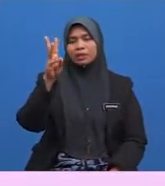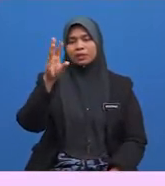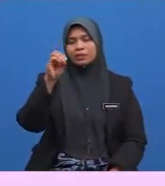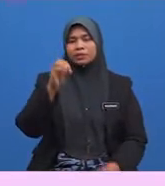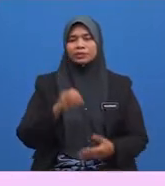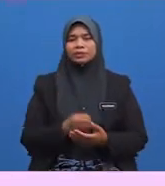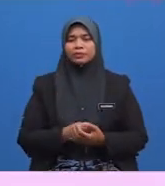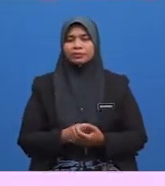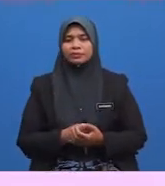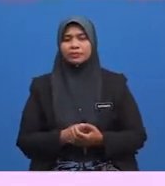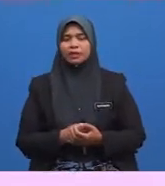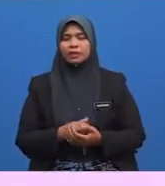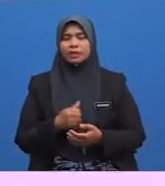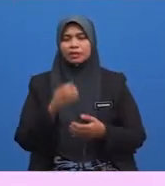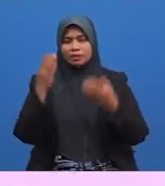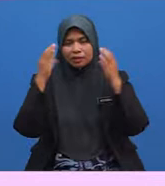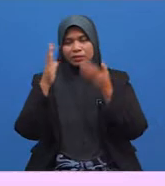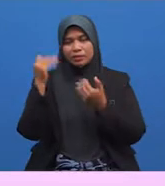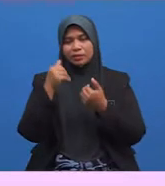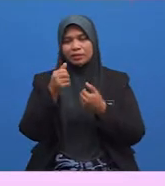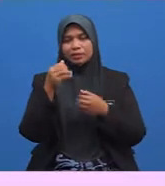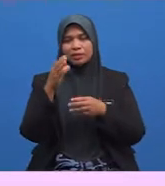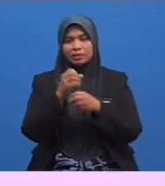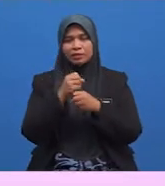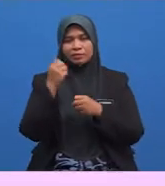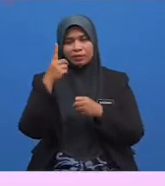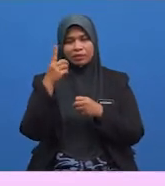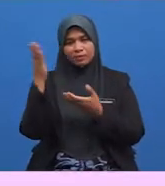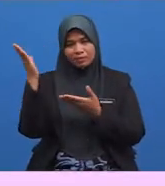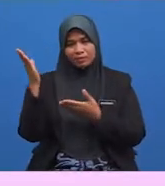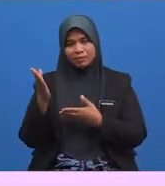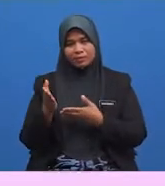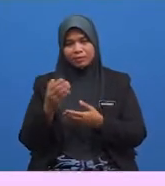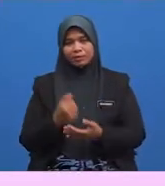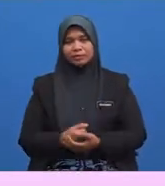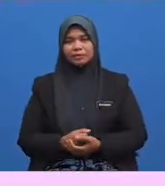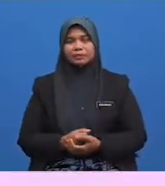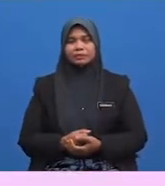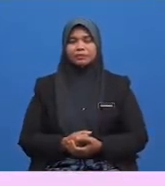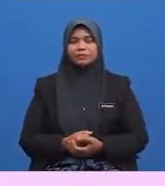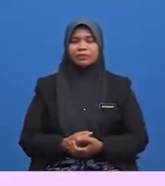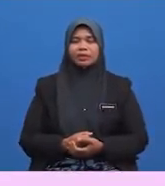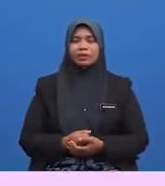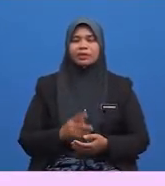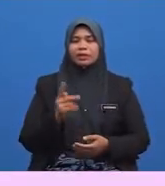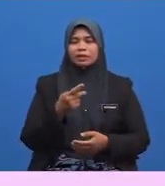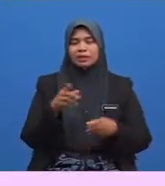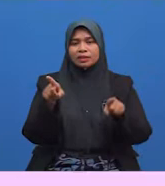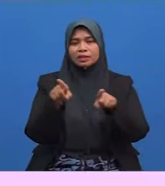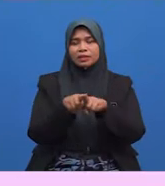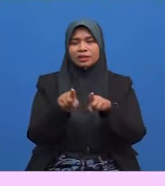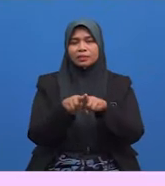harap anda dapat memahami rumus yang dipaparkan. Murid-murid, marilah